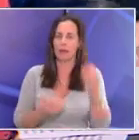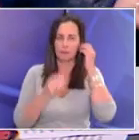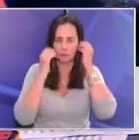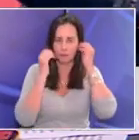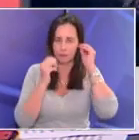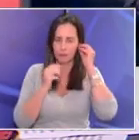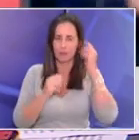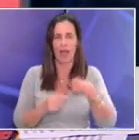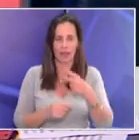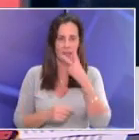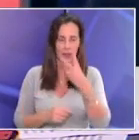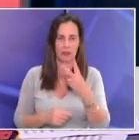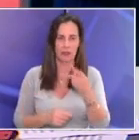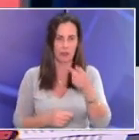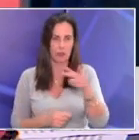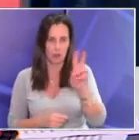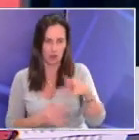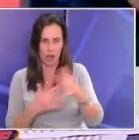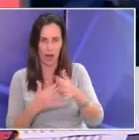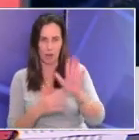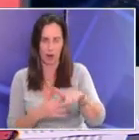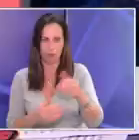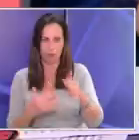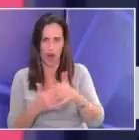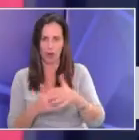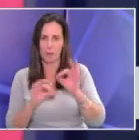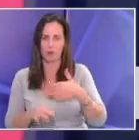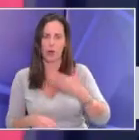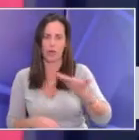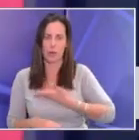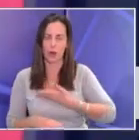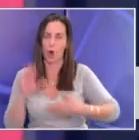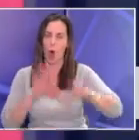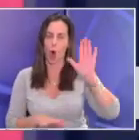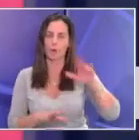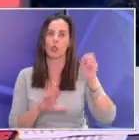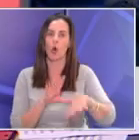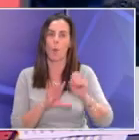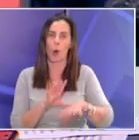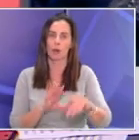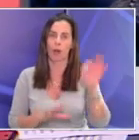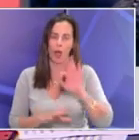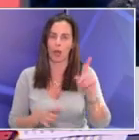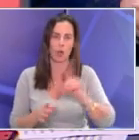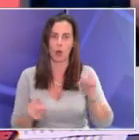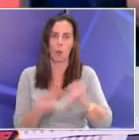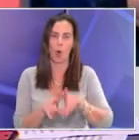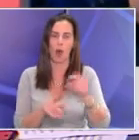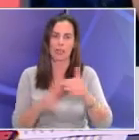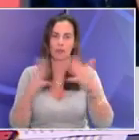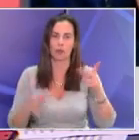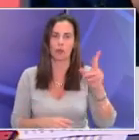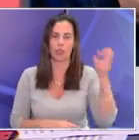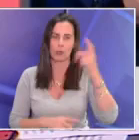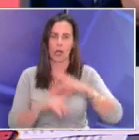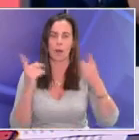הסיפור? כי אני יודע, תראו, אני ראיתי... יש תחקיר, גם וואלה הוציאו תחקיר. באמת, אנחנו קיבלנו את הרוב מתרומות קטנות, וזה עדיין לא היה כמו הכסף הגדול